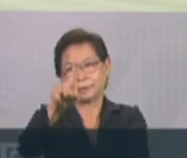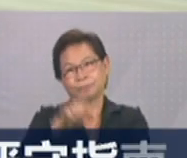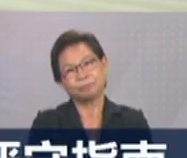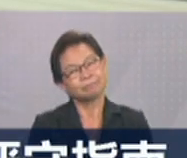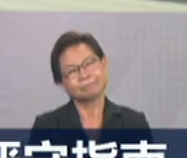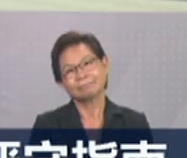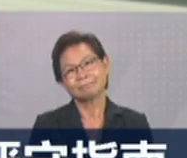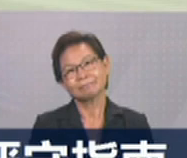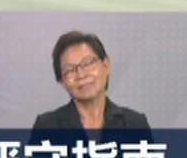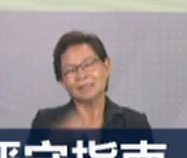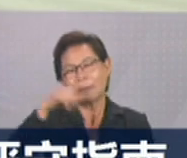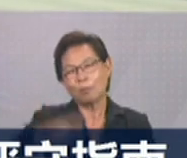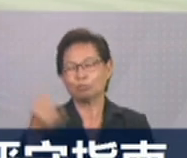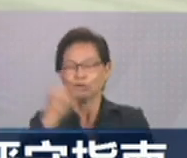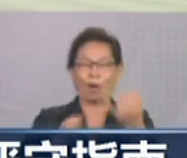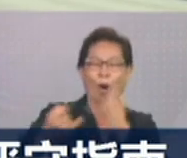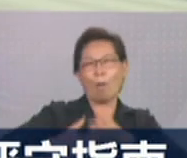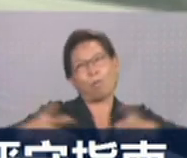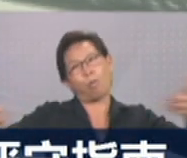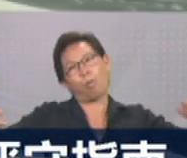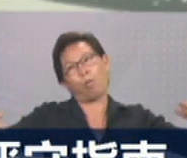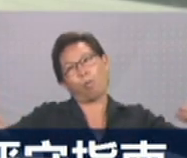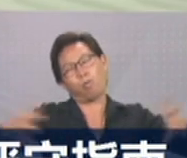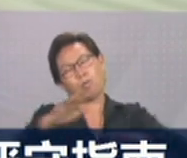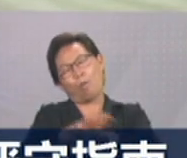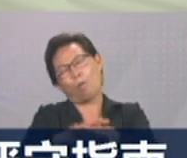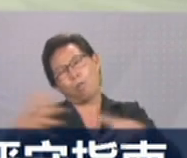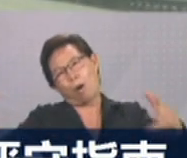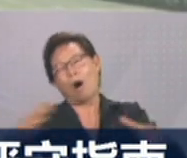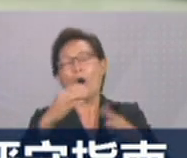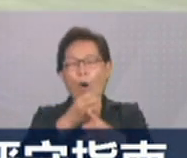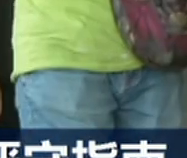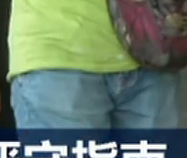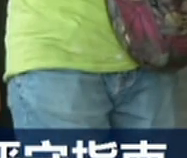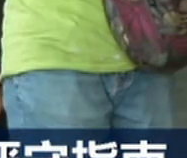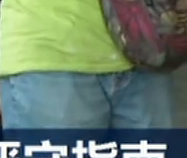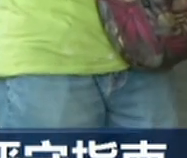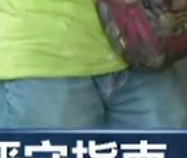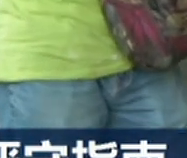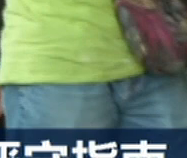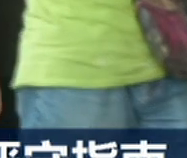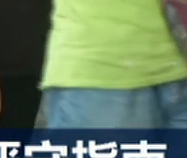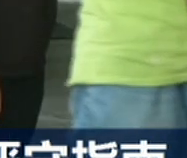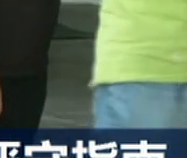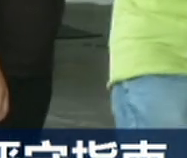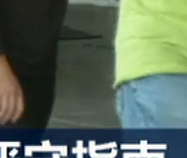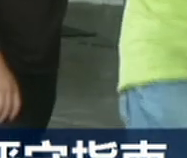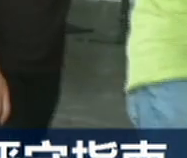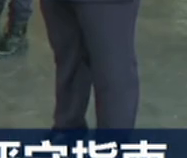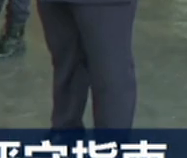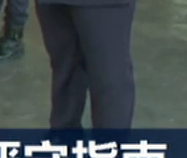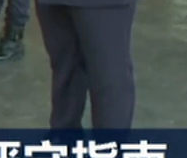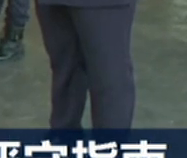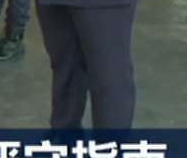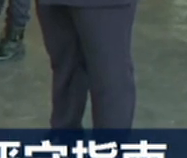丁强调，虽然获准小规模聚会，但国人必须谨记卫生部的指南，也就是勤洗手、保持社交距离，